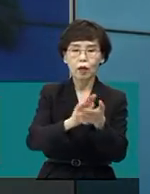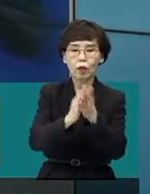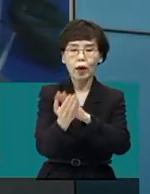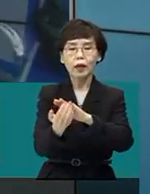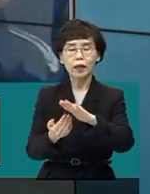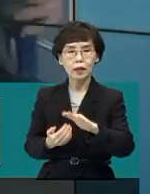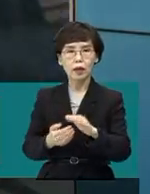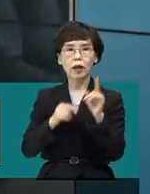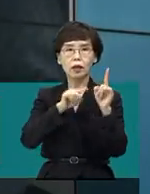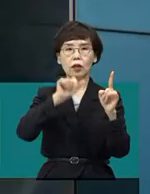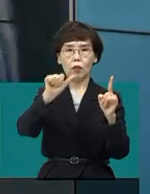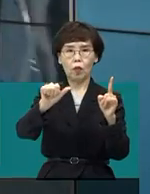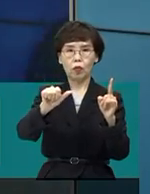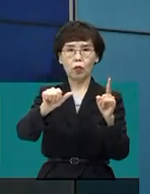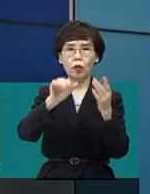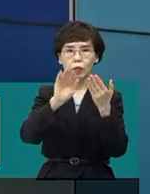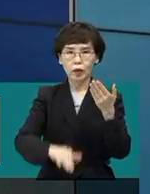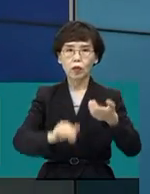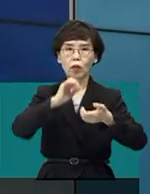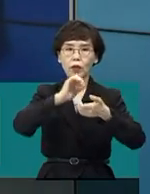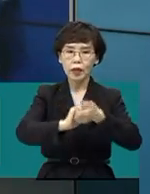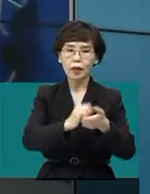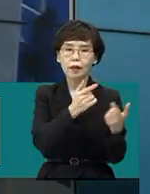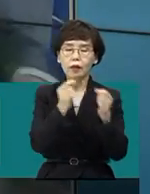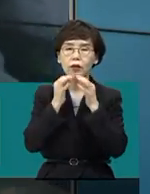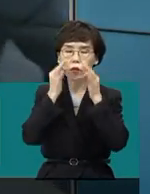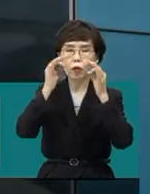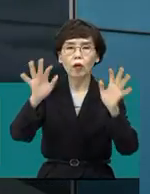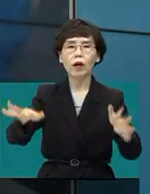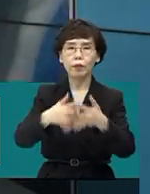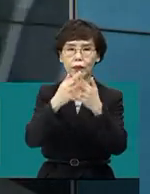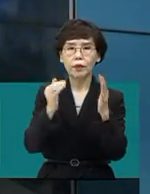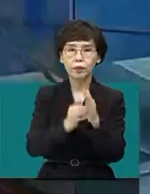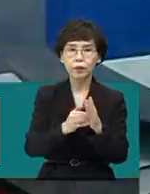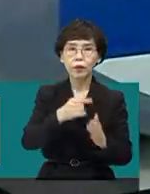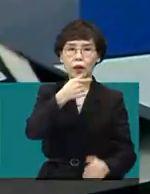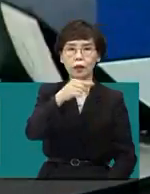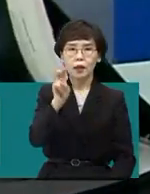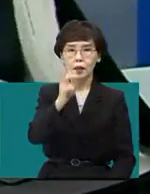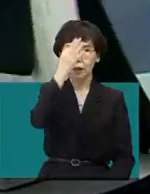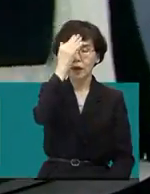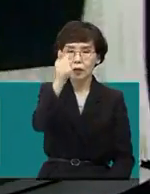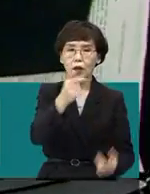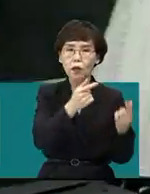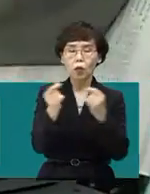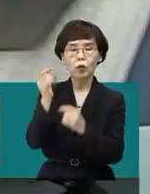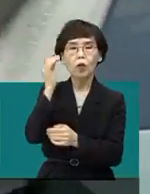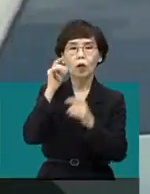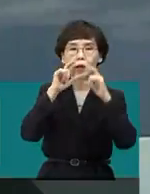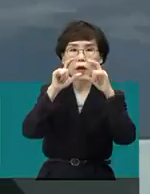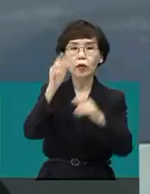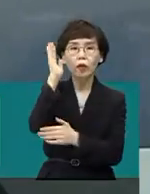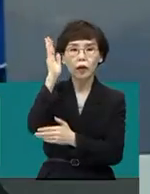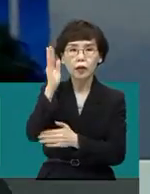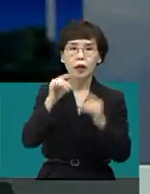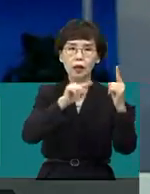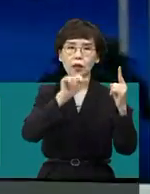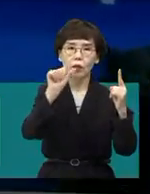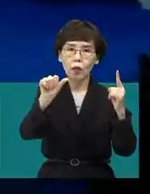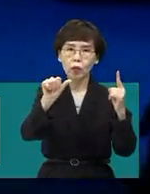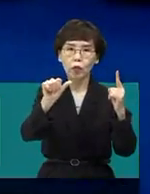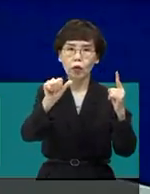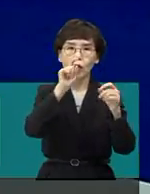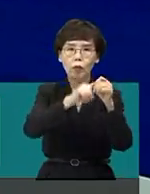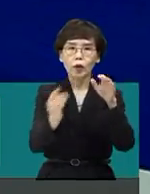1점 5도 이내로 제안하는데 공동으로 노력하기로 합의했다 입니다 주 20 정상은 공동 선언문 에서 1.5 도